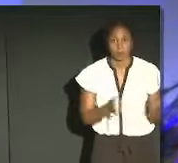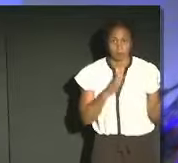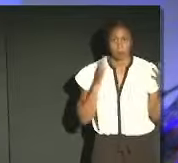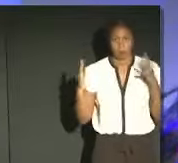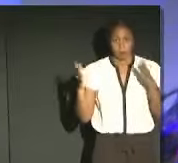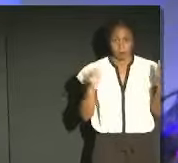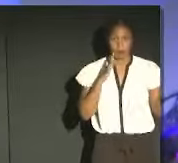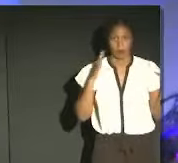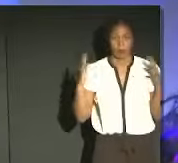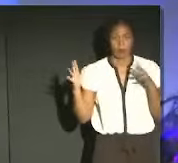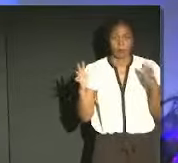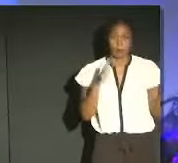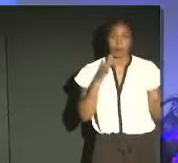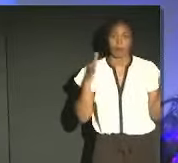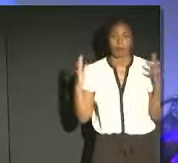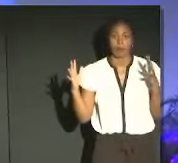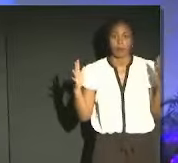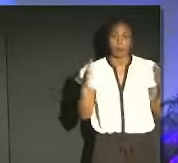Sud